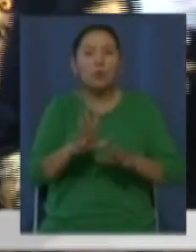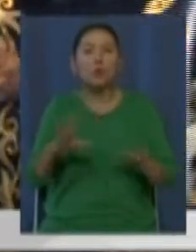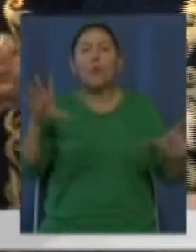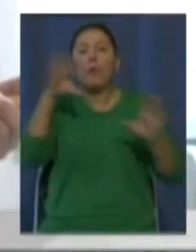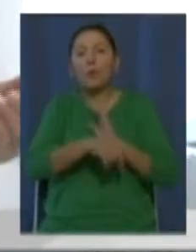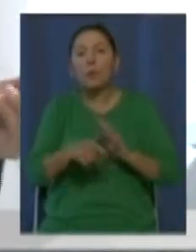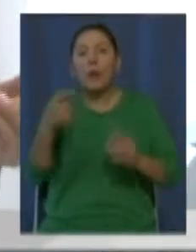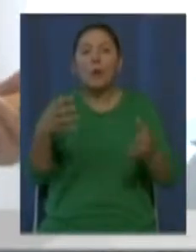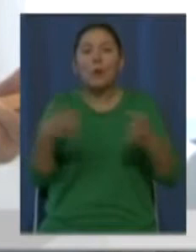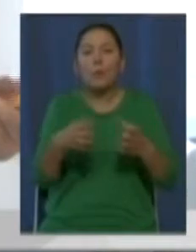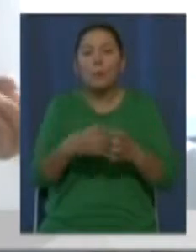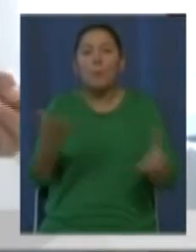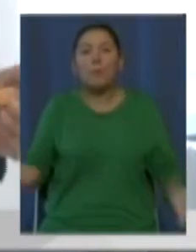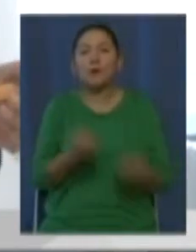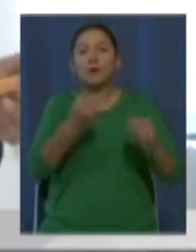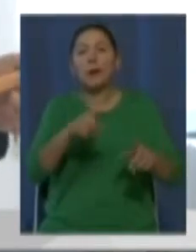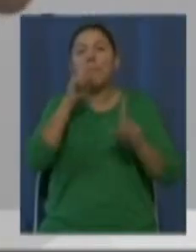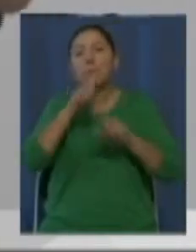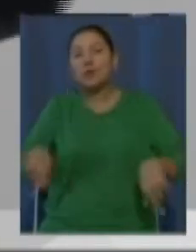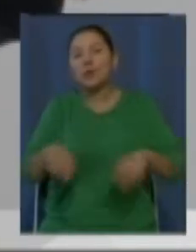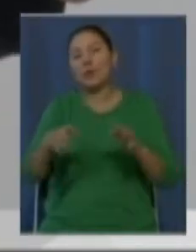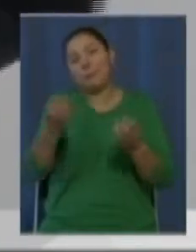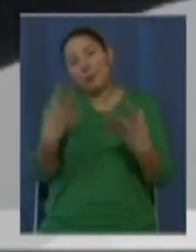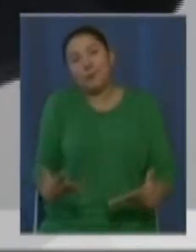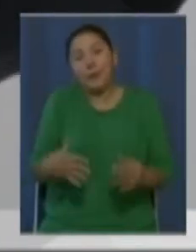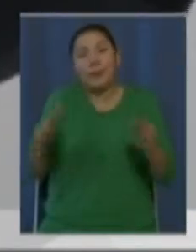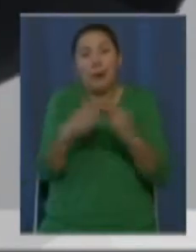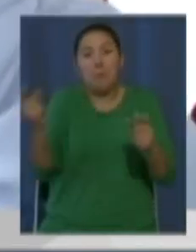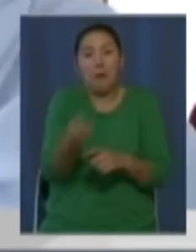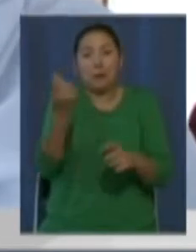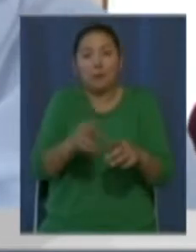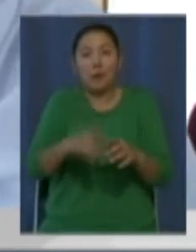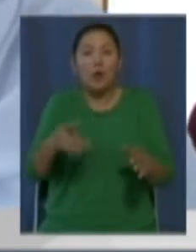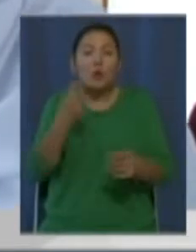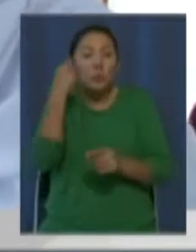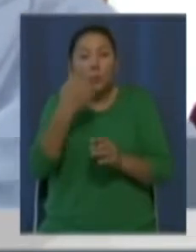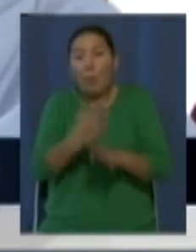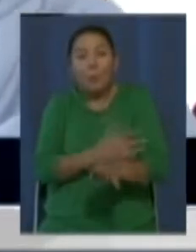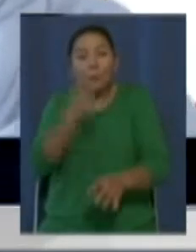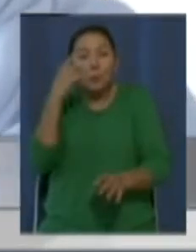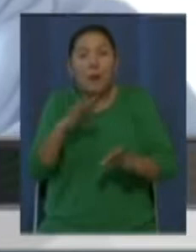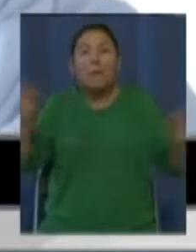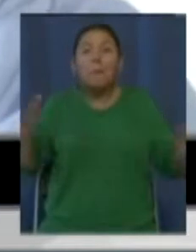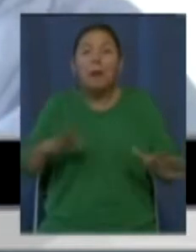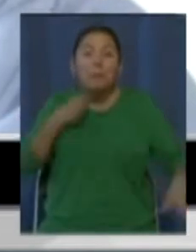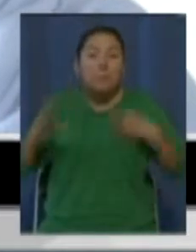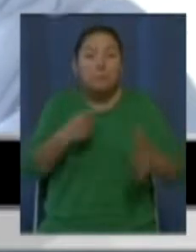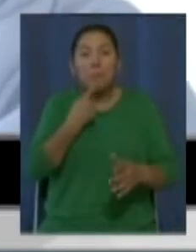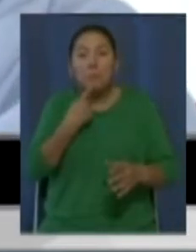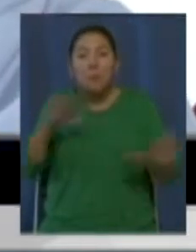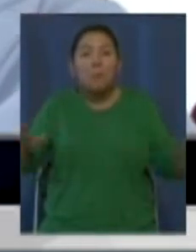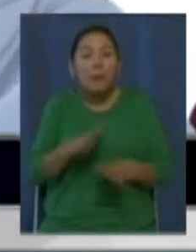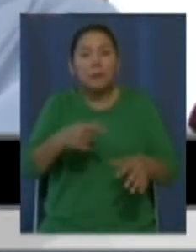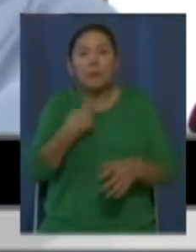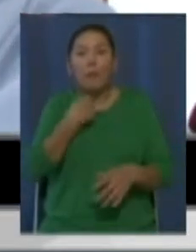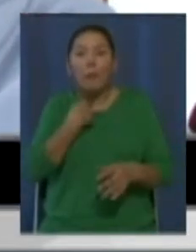Осылайша 2006 жылдың 90-сында аналар саз ансамблі дүниеге келген. Халықтың осы тұрғылықты жердің ішіндегі